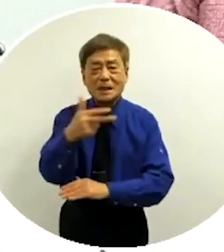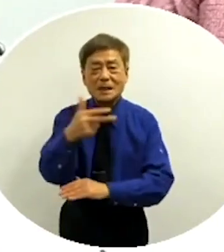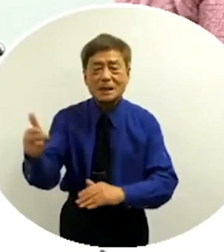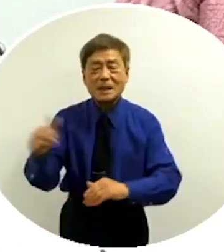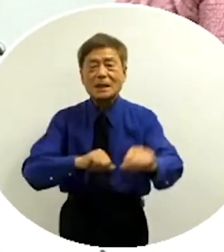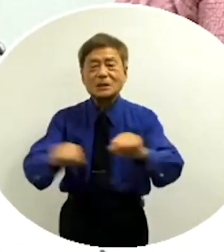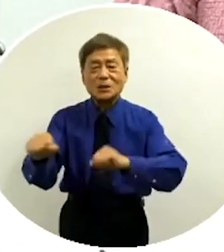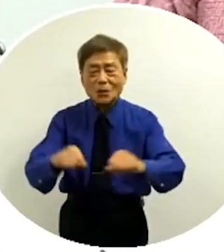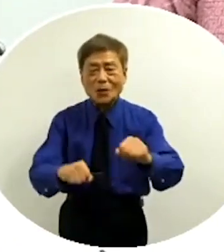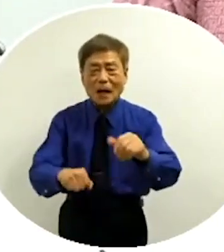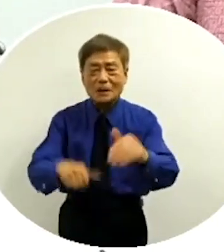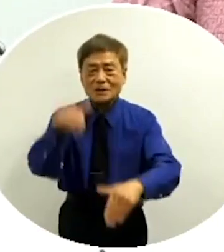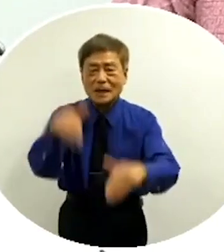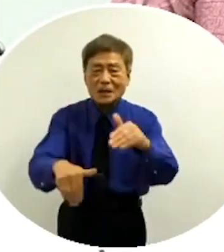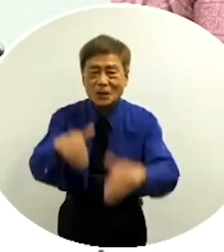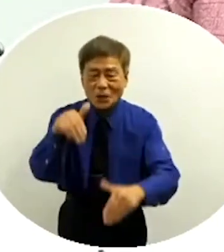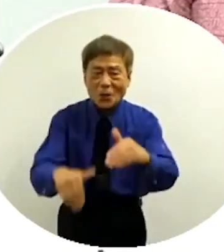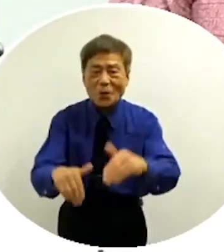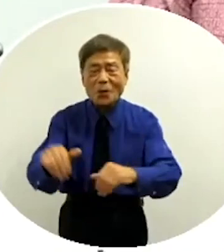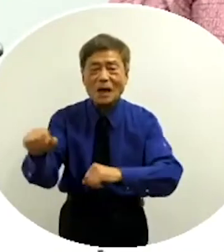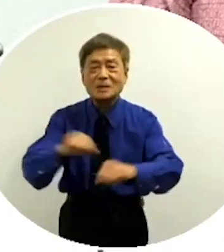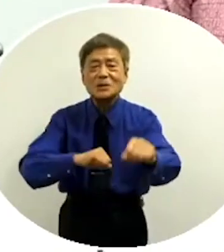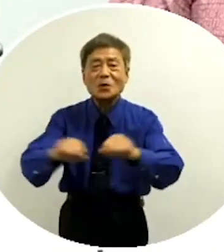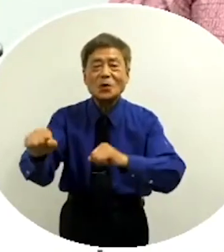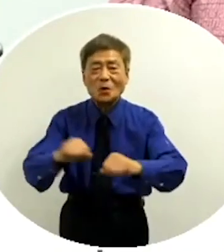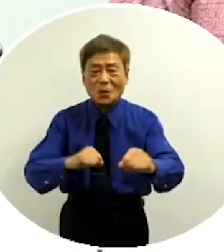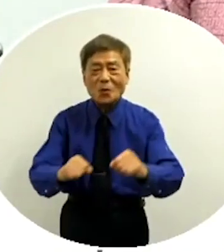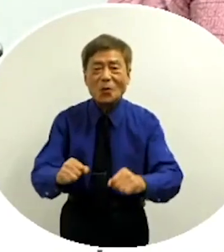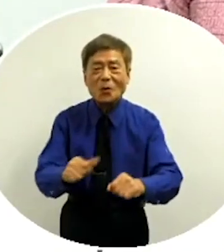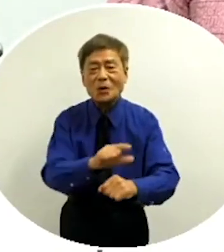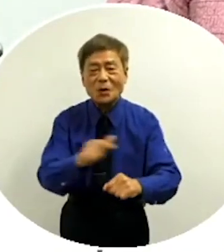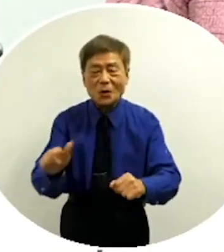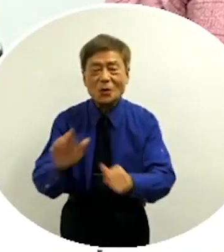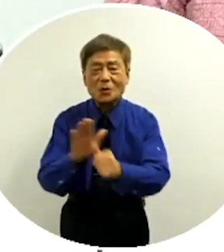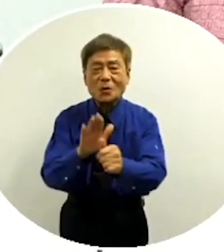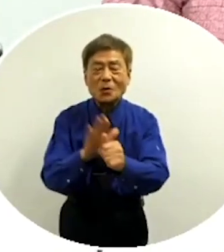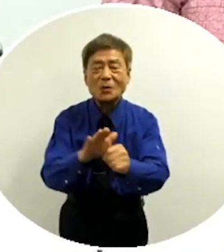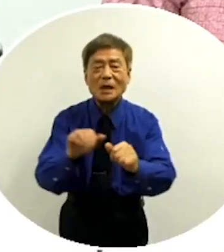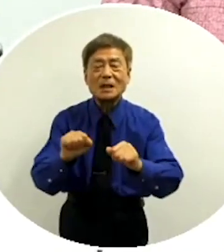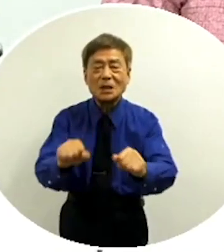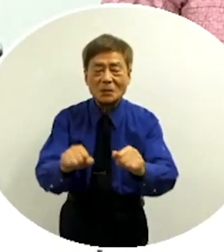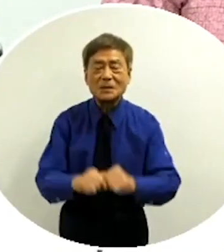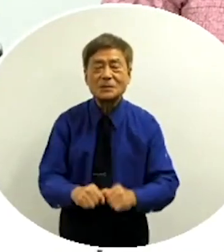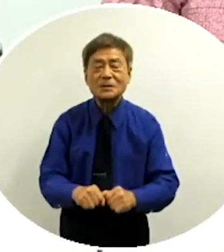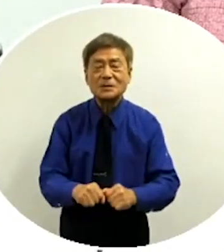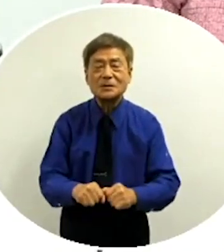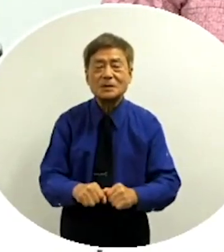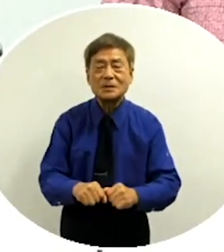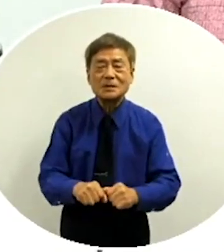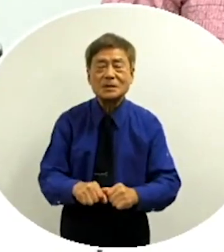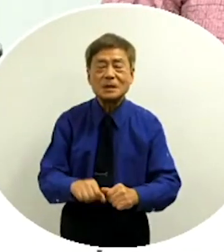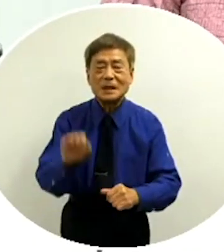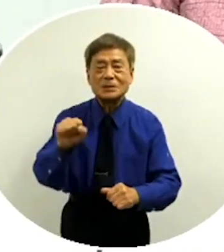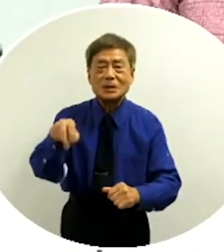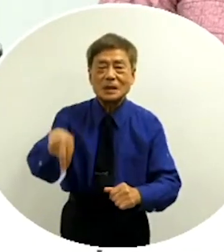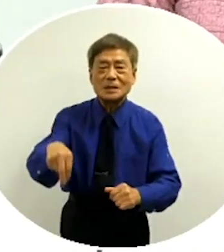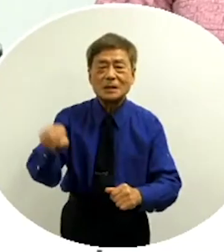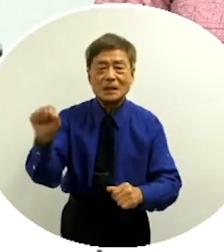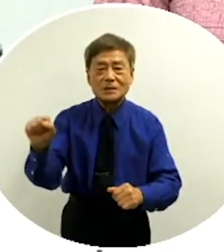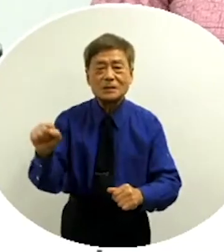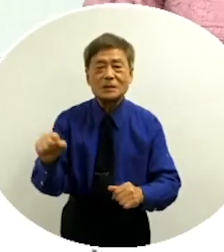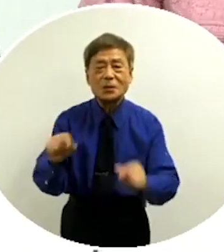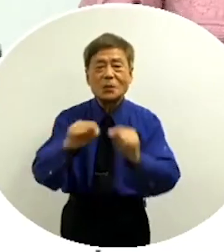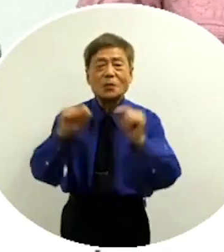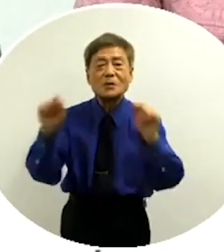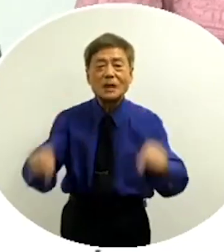選挙活動をネット課長の分野でサポートしてsass の運用やあー lezyne や作成など a